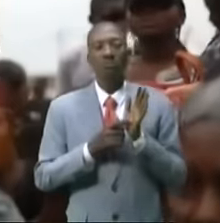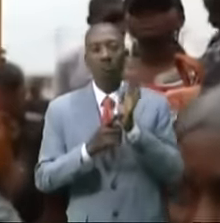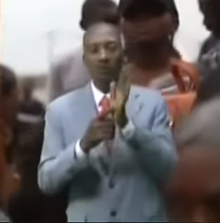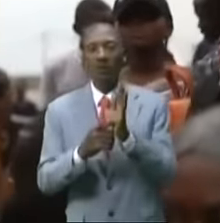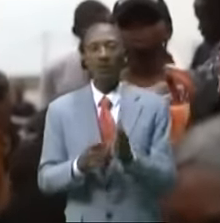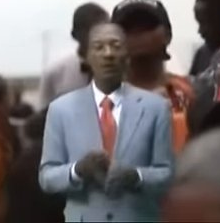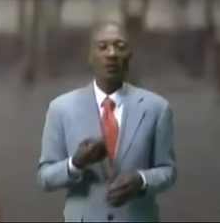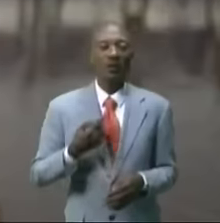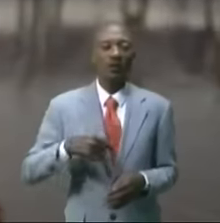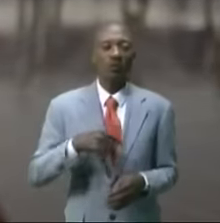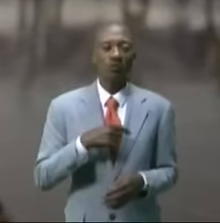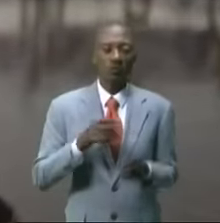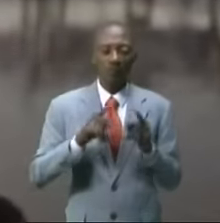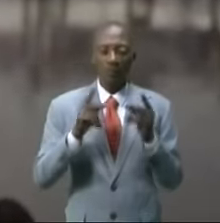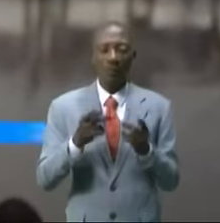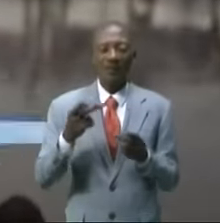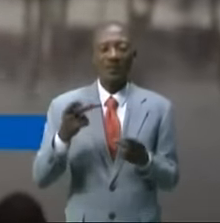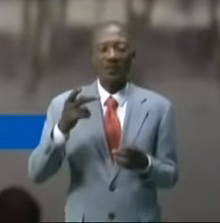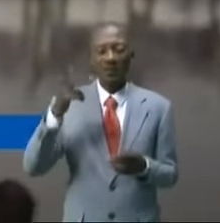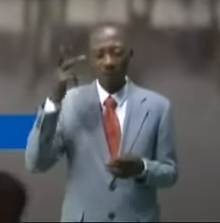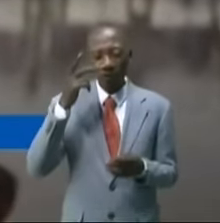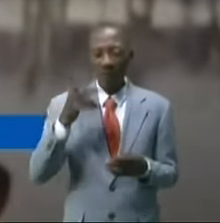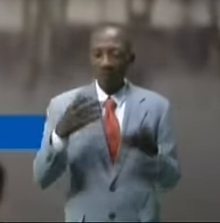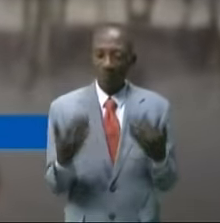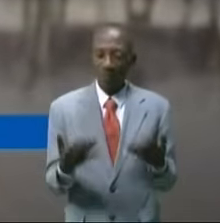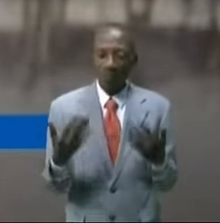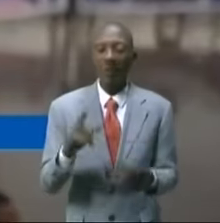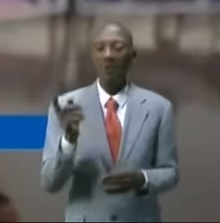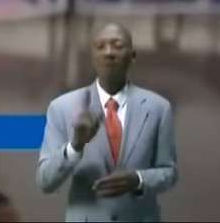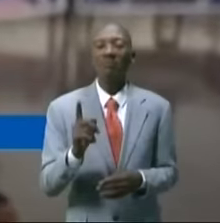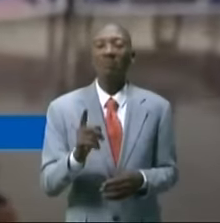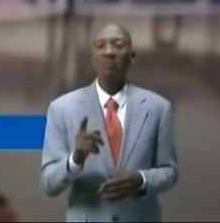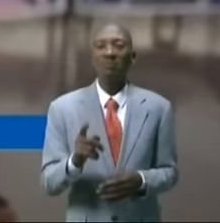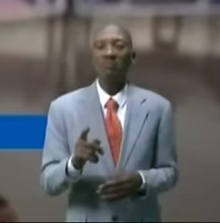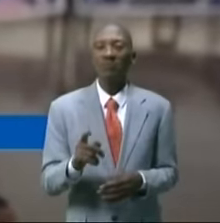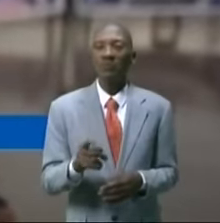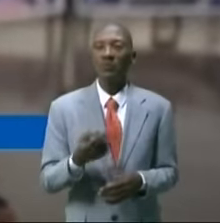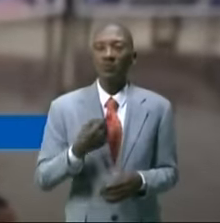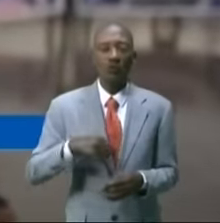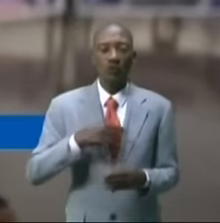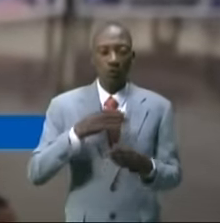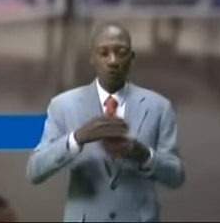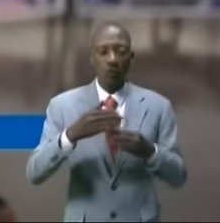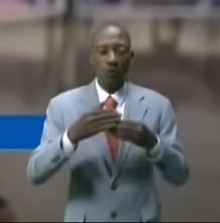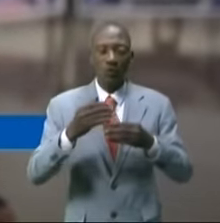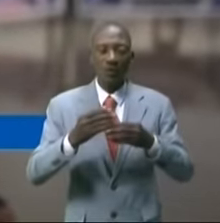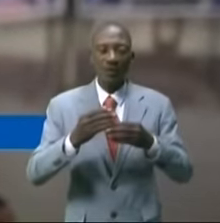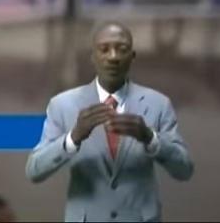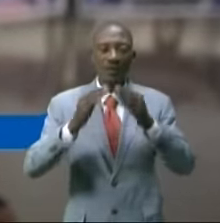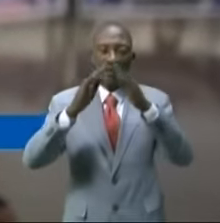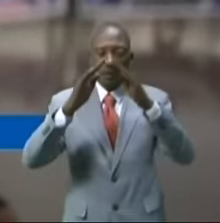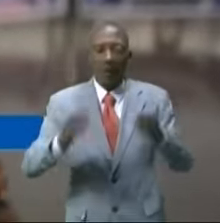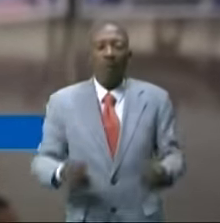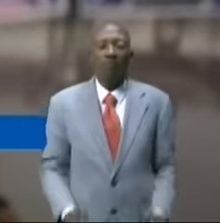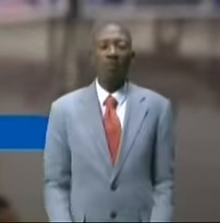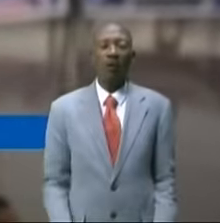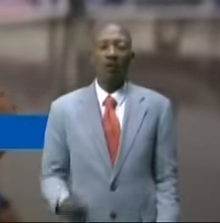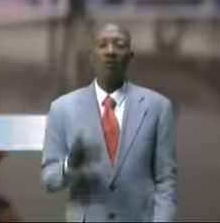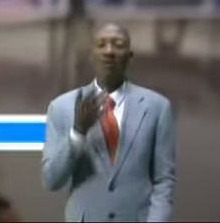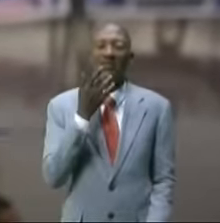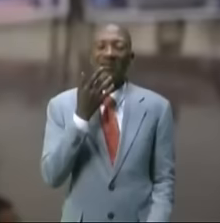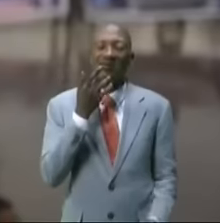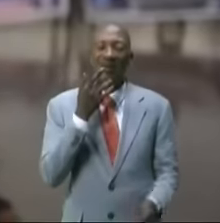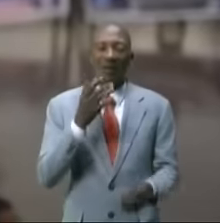un parti de masse. Nous allons construire un véritable mausolée pour notre défunt